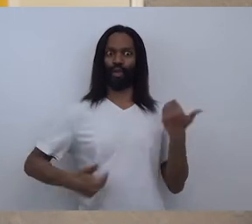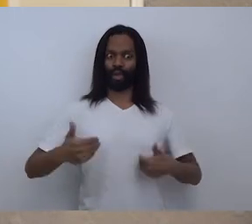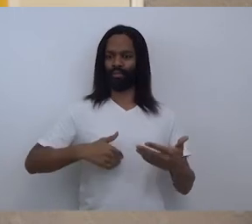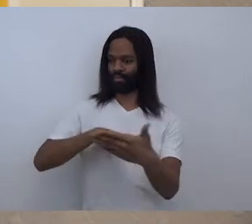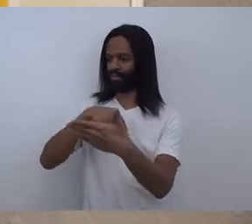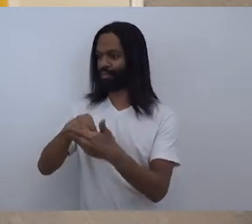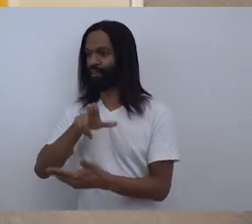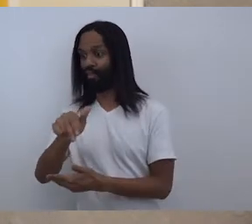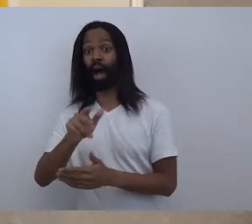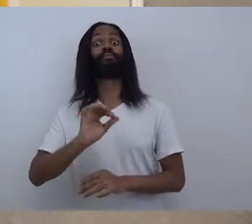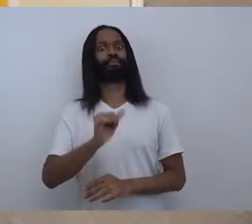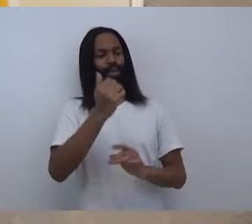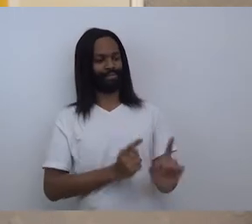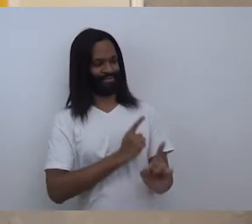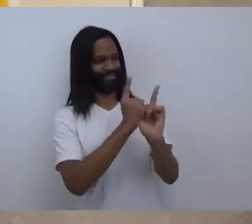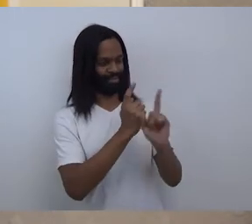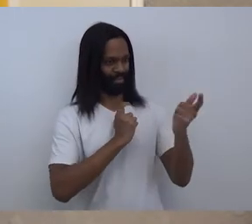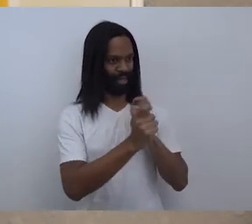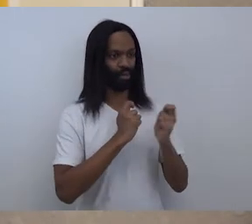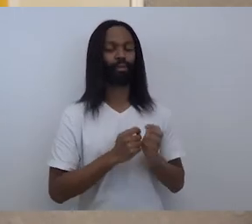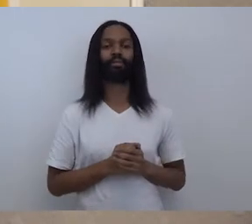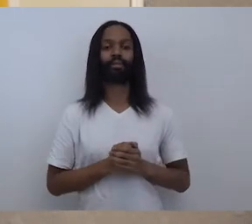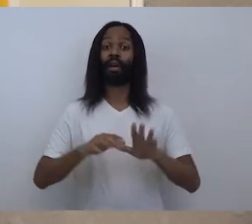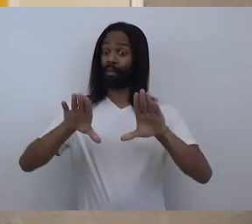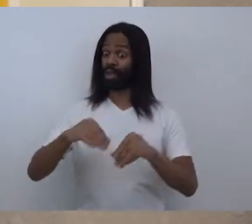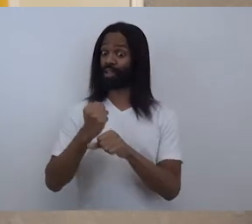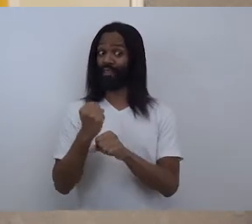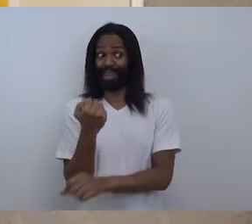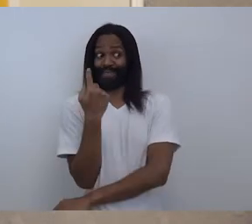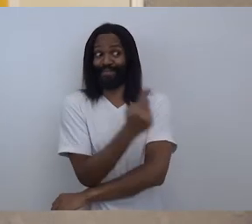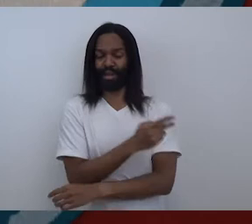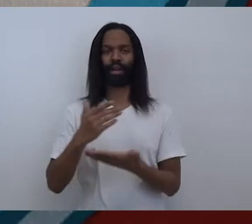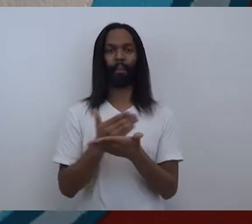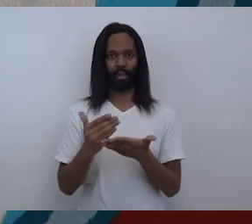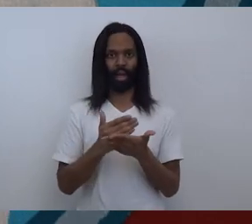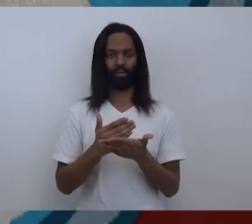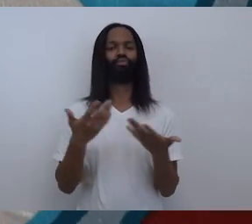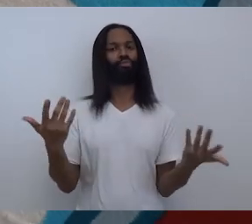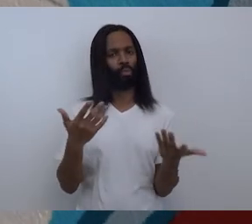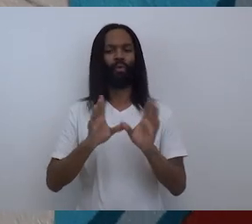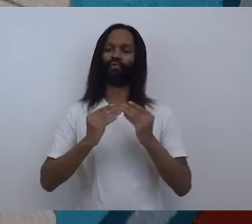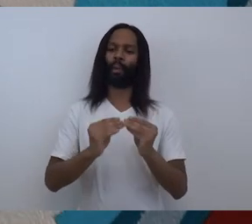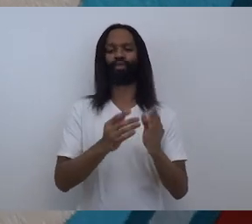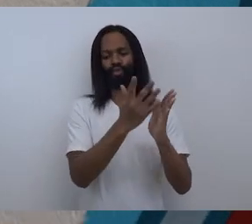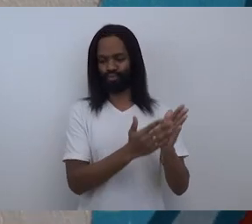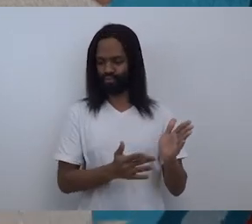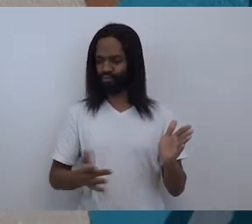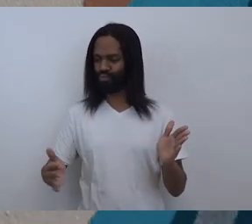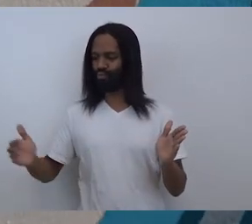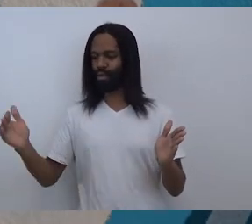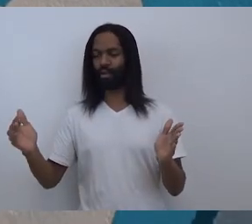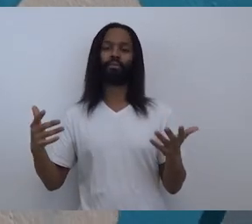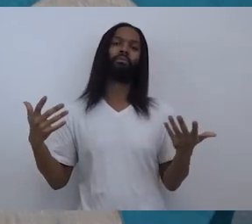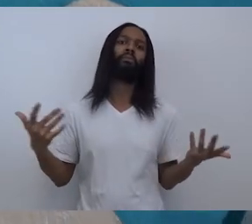est en situation de handicap. On prépare son poste de travail. Ensuite, tout au long de la formation, cette personne elle est